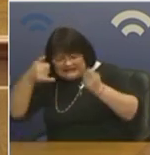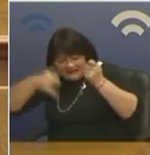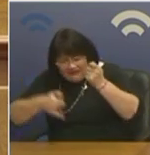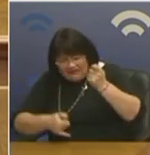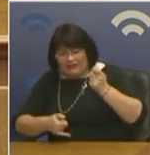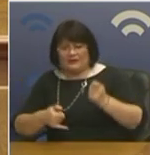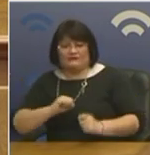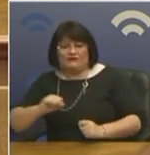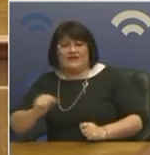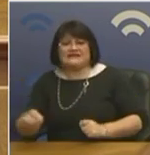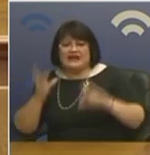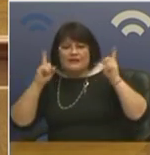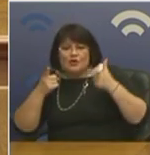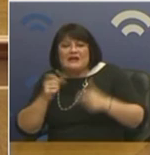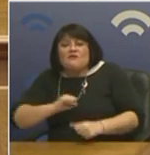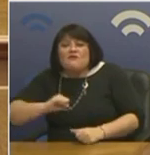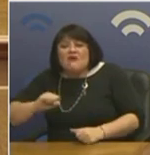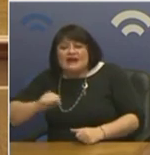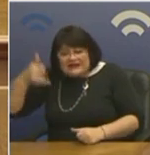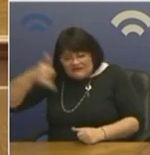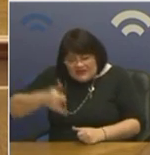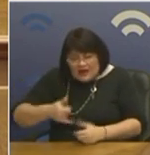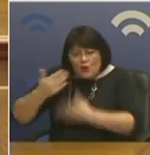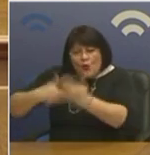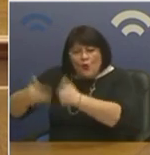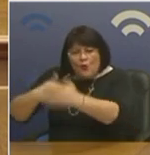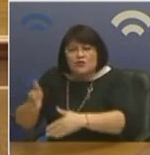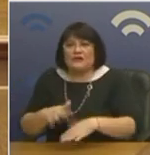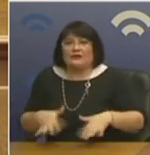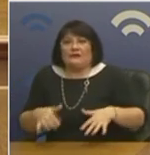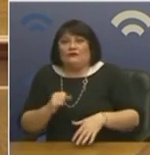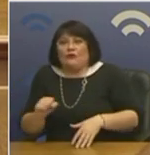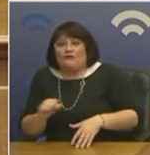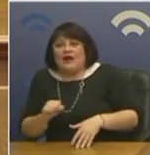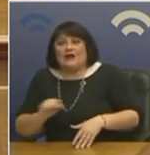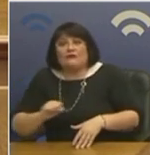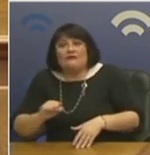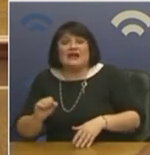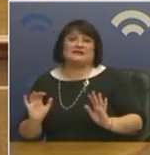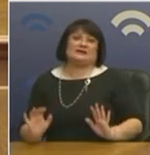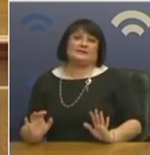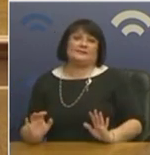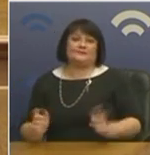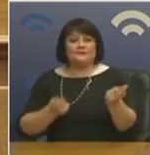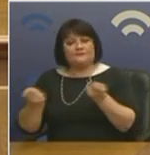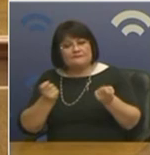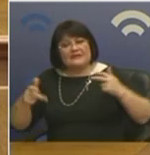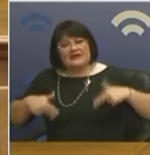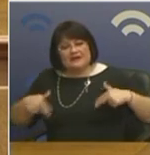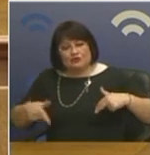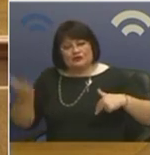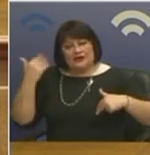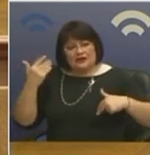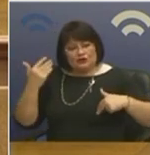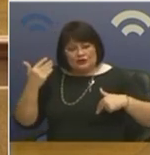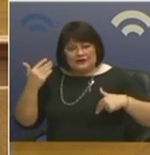το πρόβλημα της Νέας Δημοκρατίας εδώ και δεκαετίες. Δεκαετίες τρέμετε αυτούς που όσο κυβερνούσαν είχαν 5-6 πορείες, με